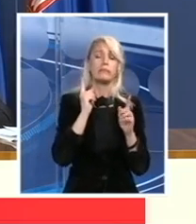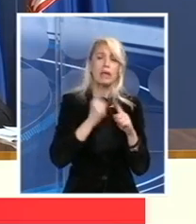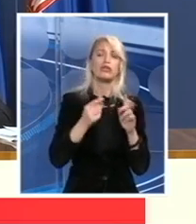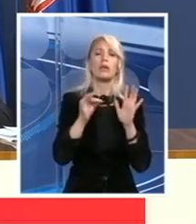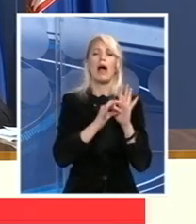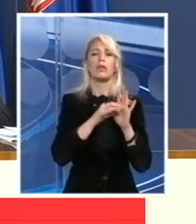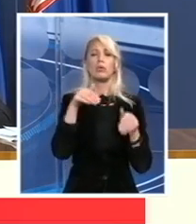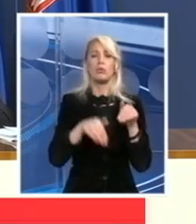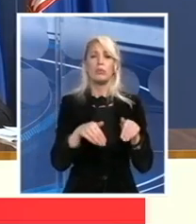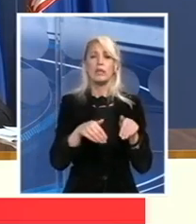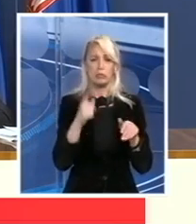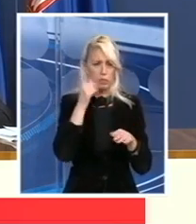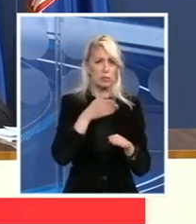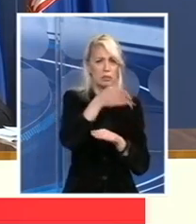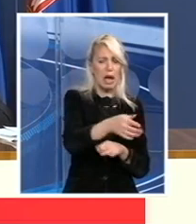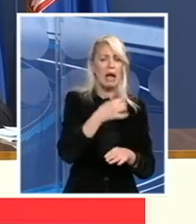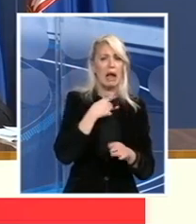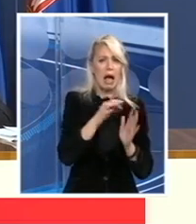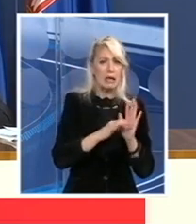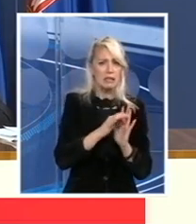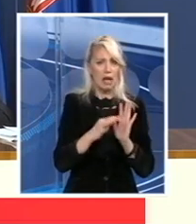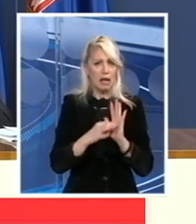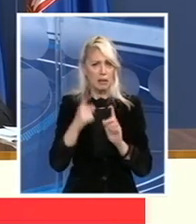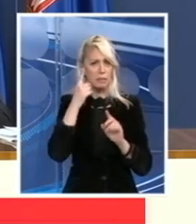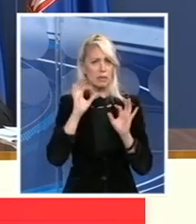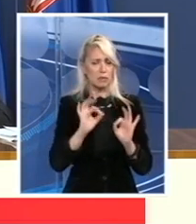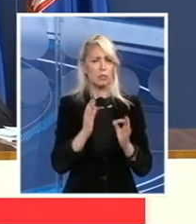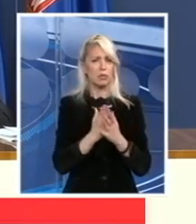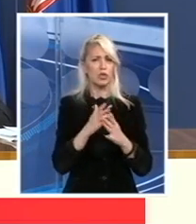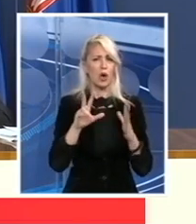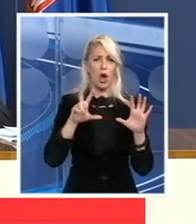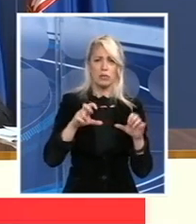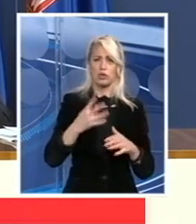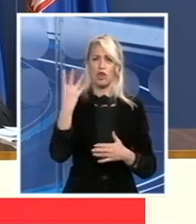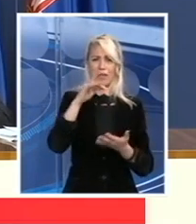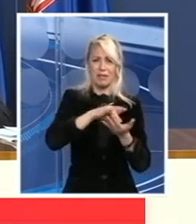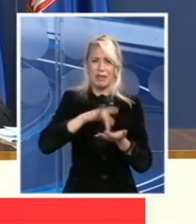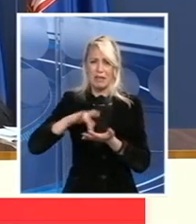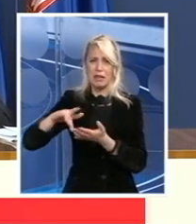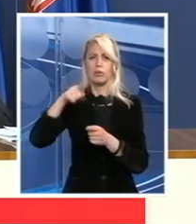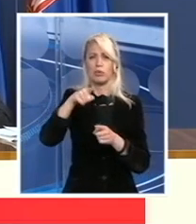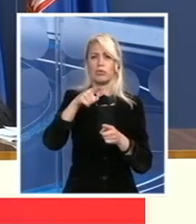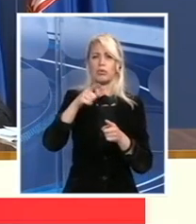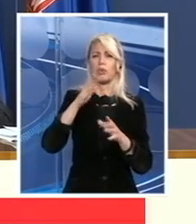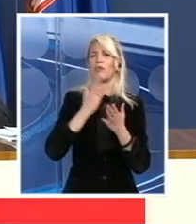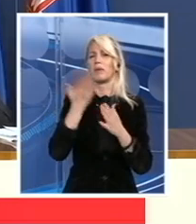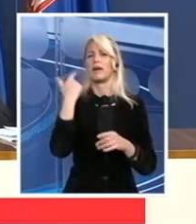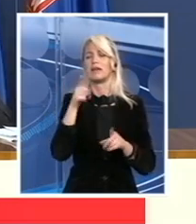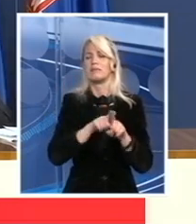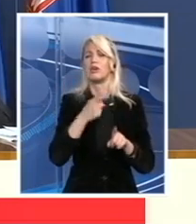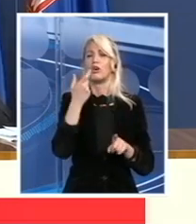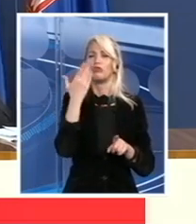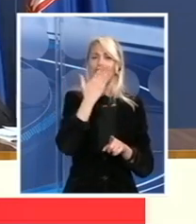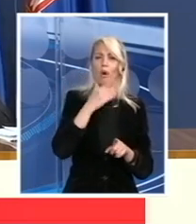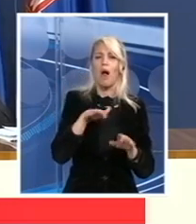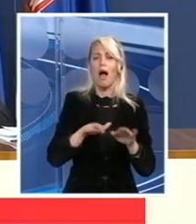da znamo da će biti otprilike oko 8400 biračkih odbora, da su oni organizovani u učionicama, da će biti 20 do